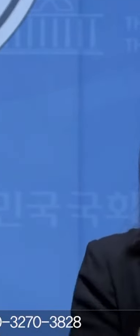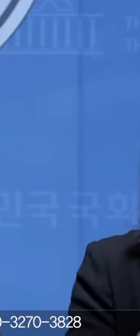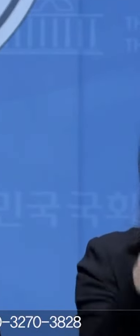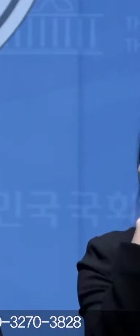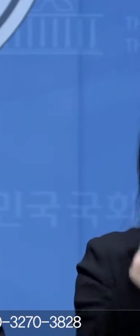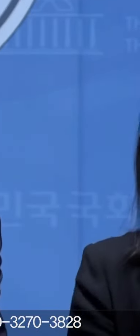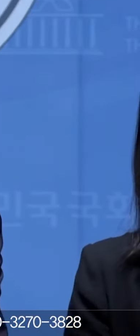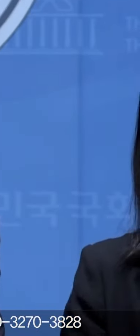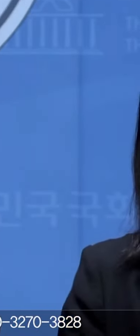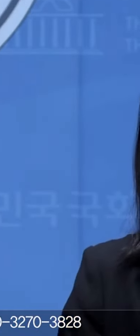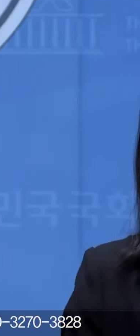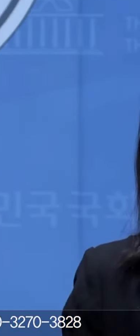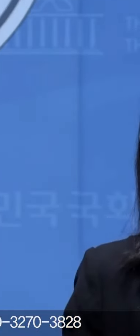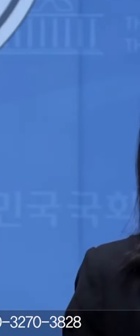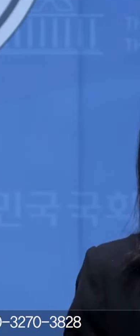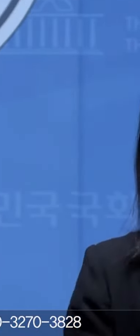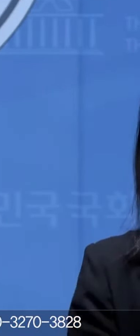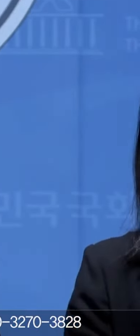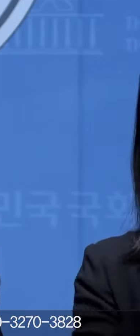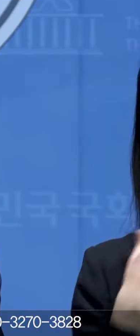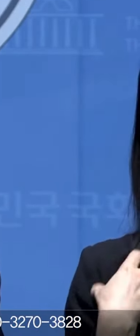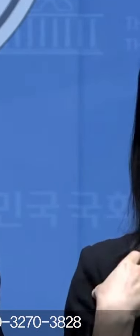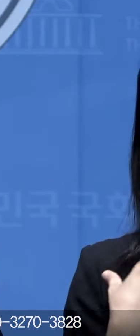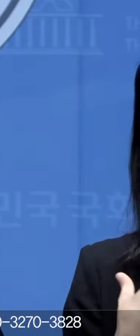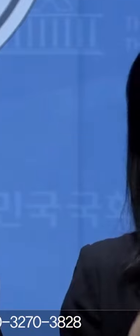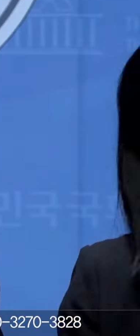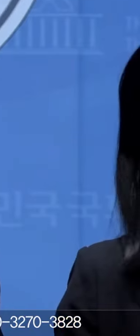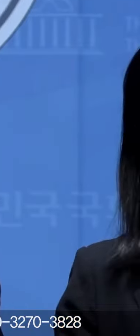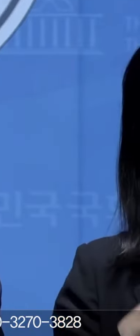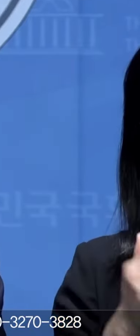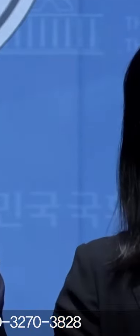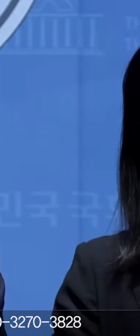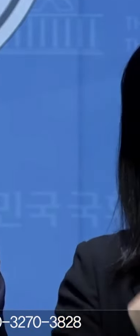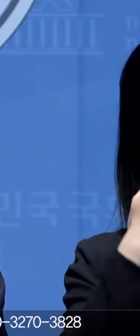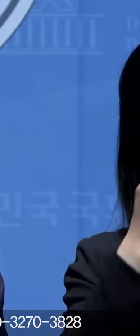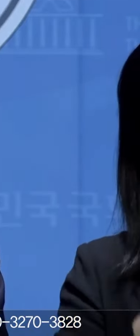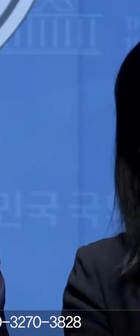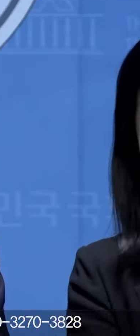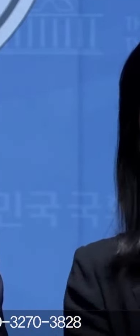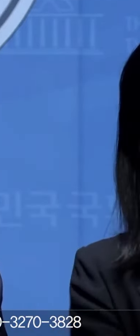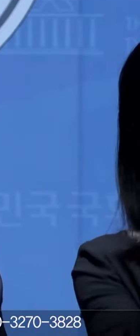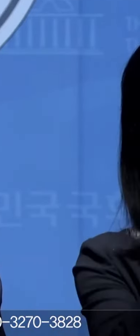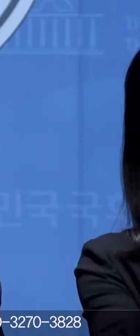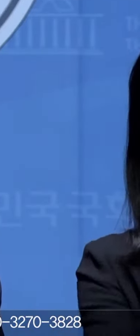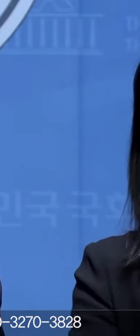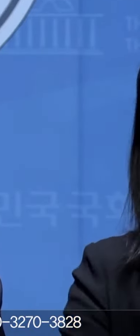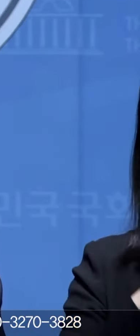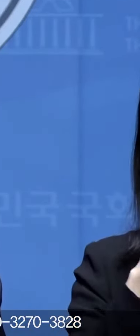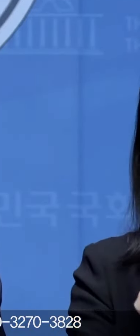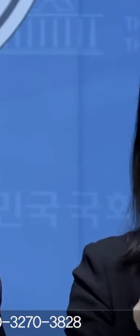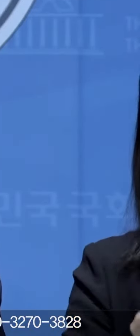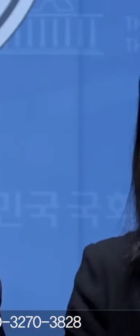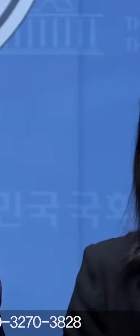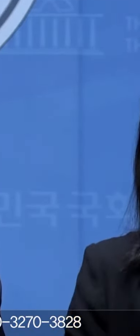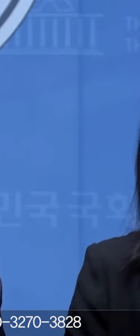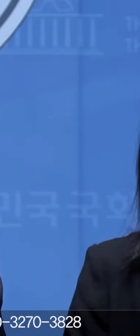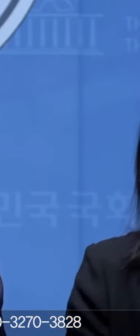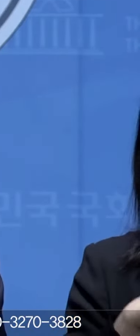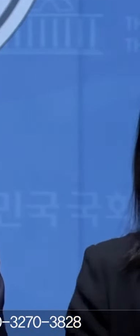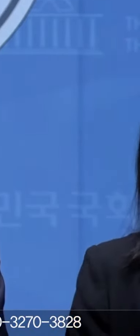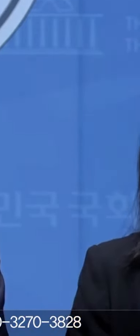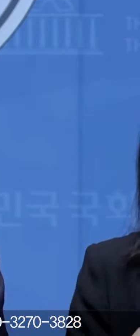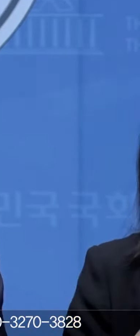낭독하겠습니다 윤성열 정부의 도를 넘는 국회 무시 사태를 한다 오늘 예정된